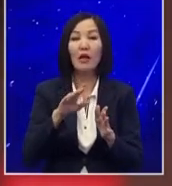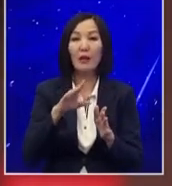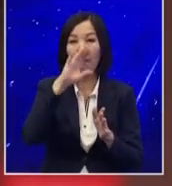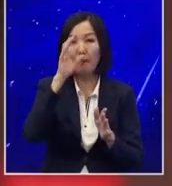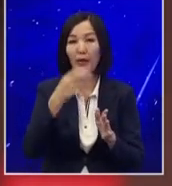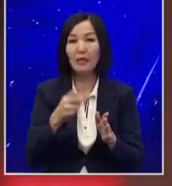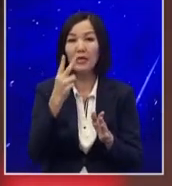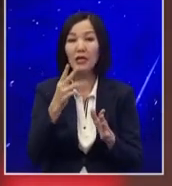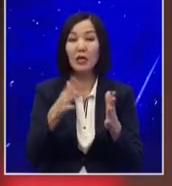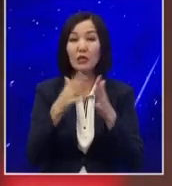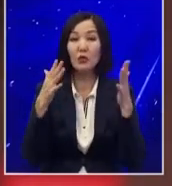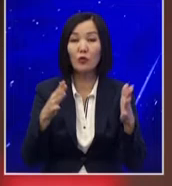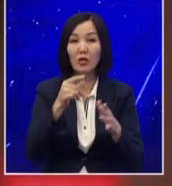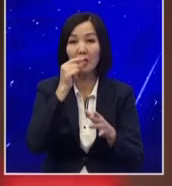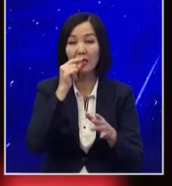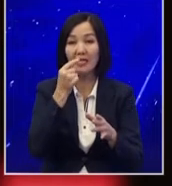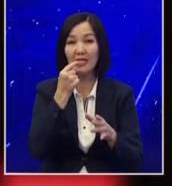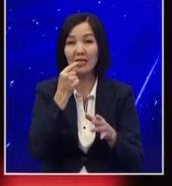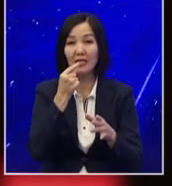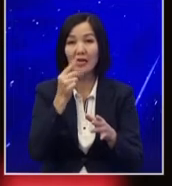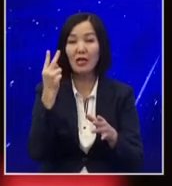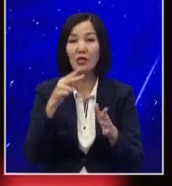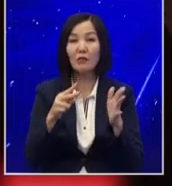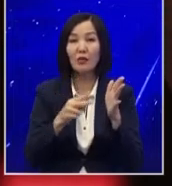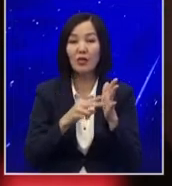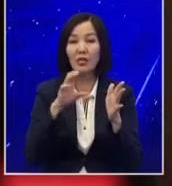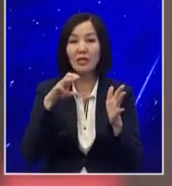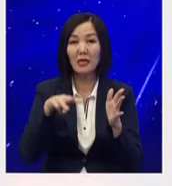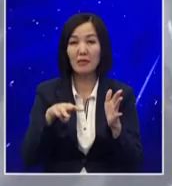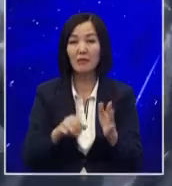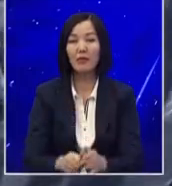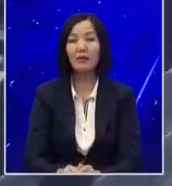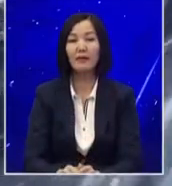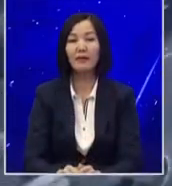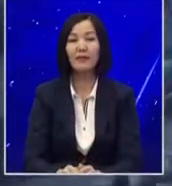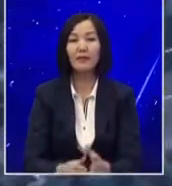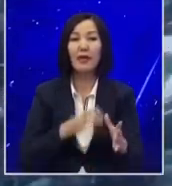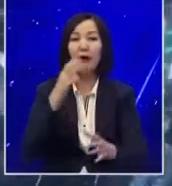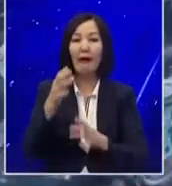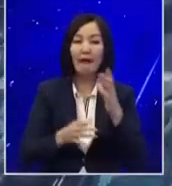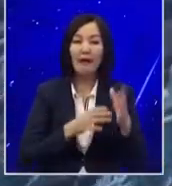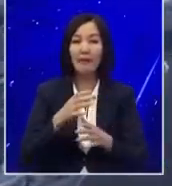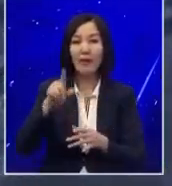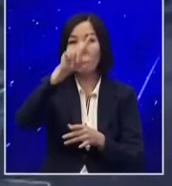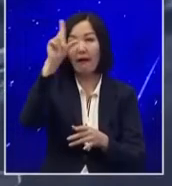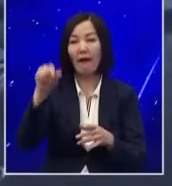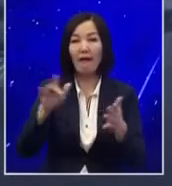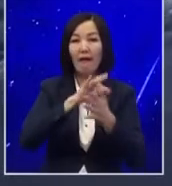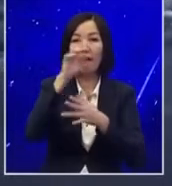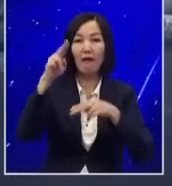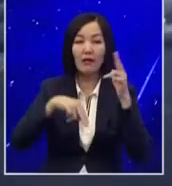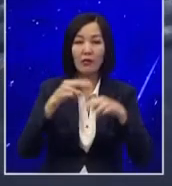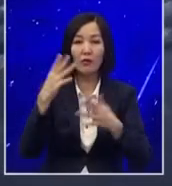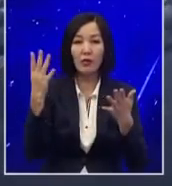Ал азу тістерінің ұзындығы 27 сантиметрден асады. Әлем ғалымдары айға қаласаудың жолын тапты.